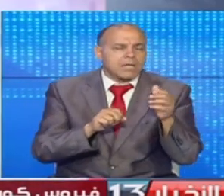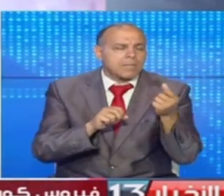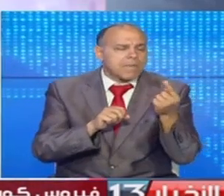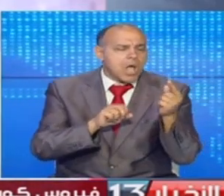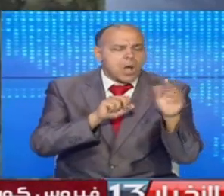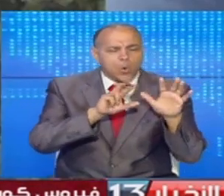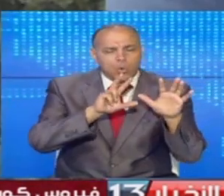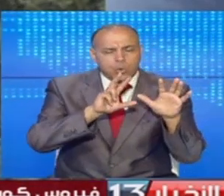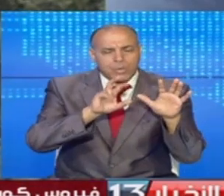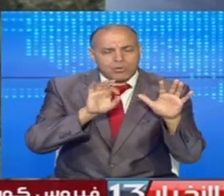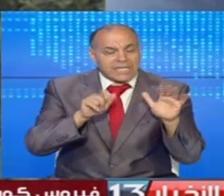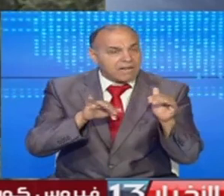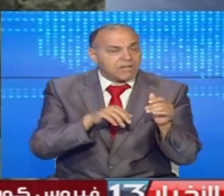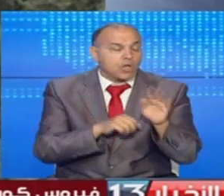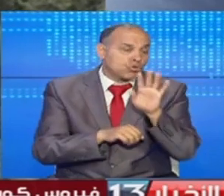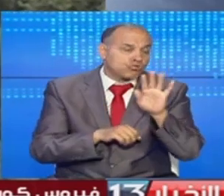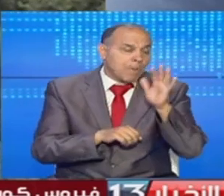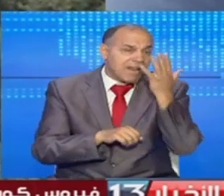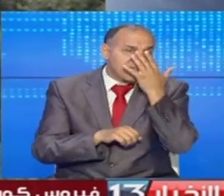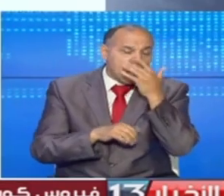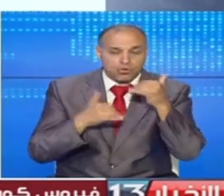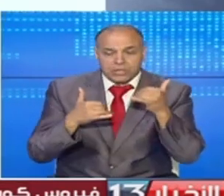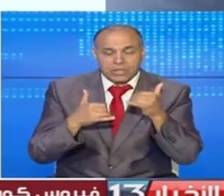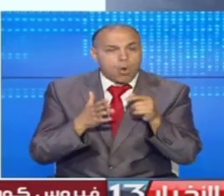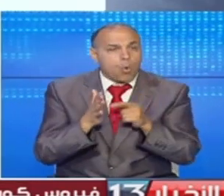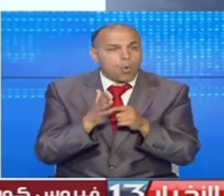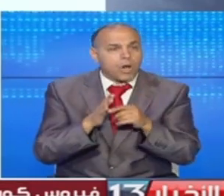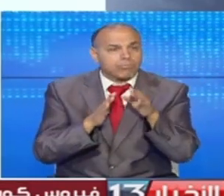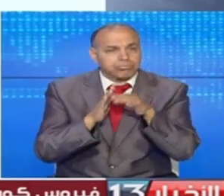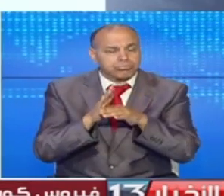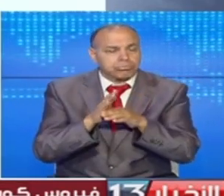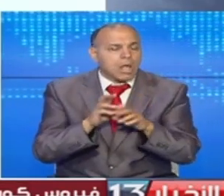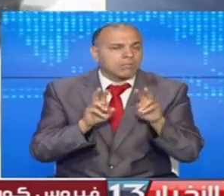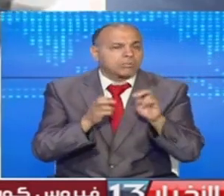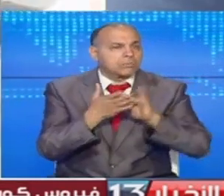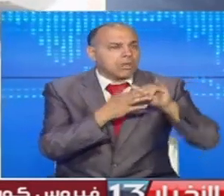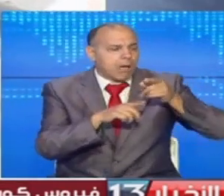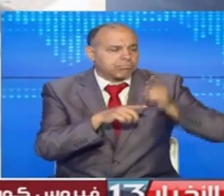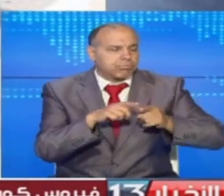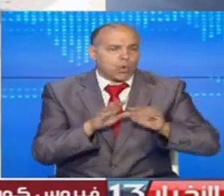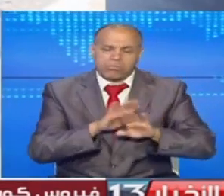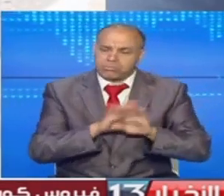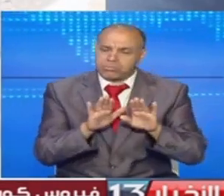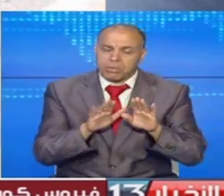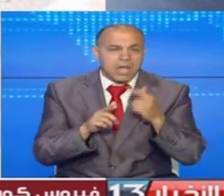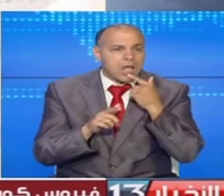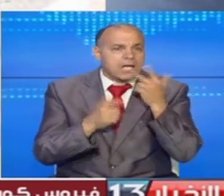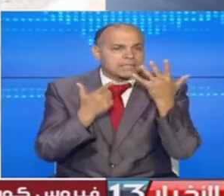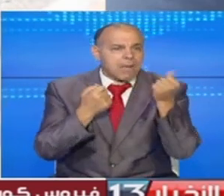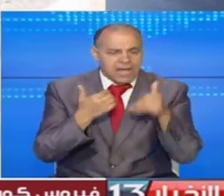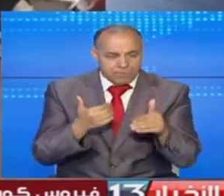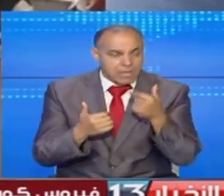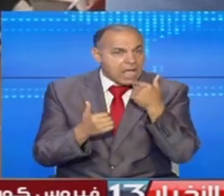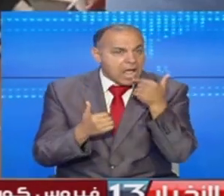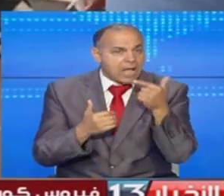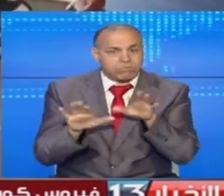ألف. وفي شمال إفريقيا اضطرت الجزائر إلى إعادة تجديد القيود على السفر بدءا من اليوم ولمدة أسبوع،